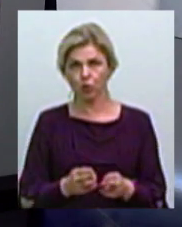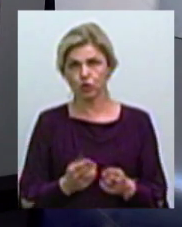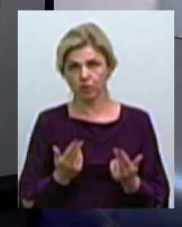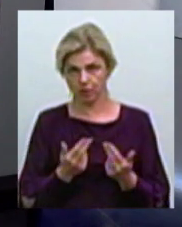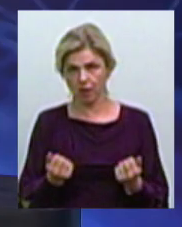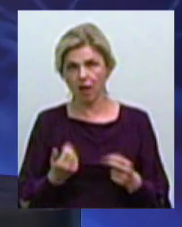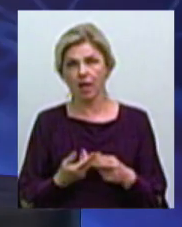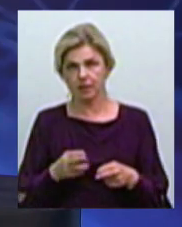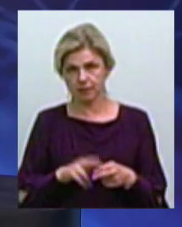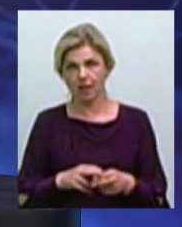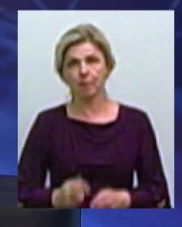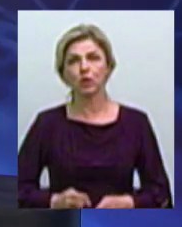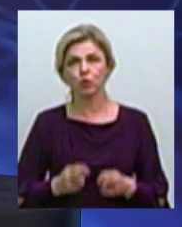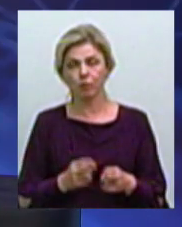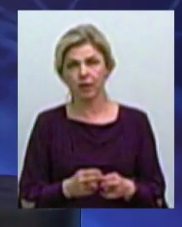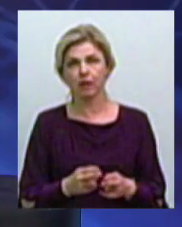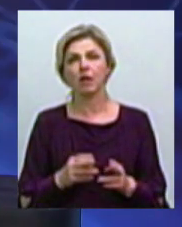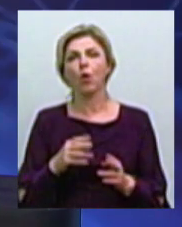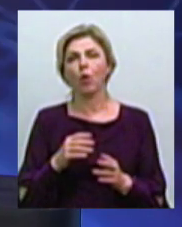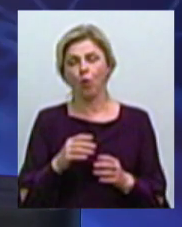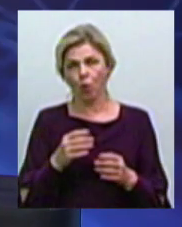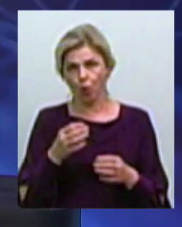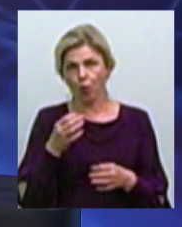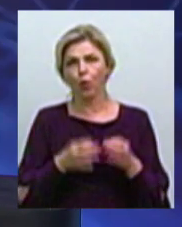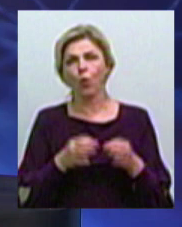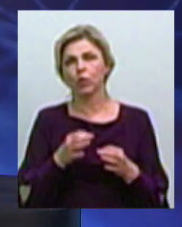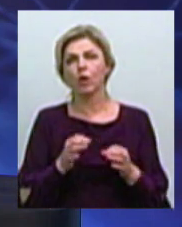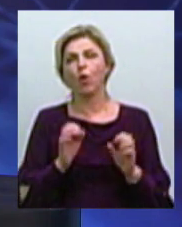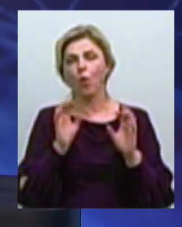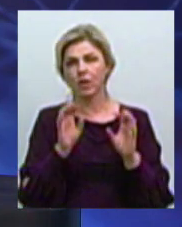Естественно, это преступление, предусмотренное Уголовным кодексом Украины,